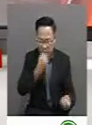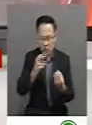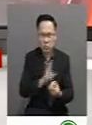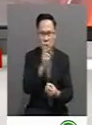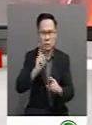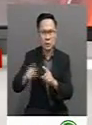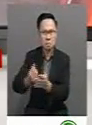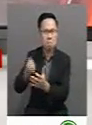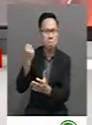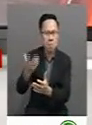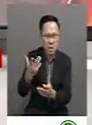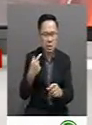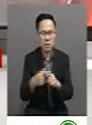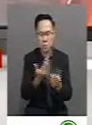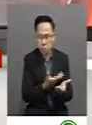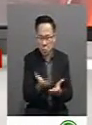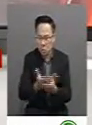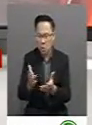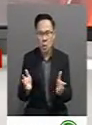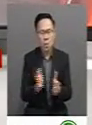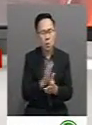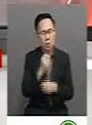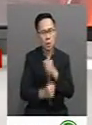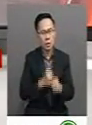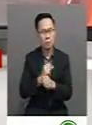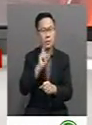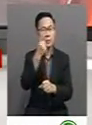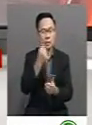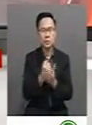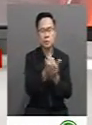ที่สูงขึ้นรวมไปถึงการใช้จ่ายที่เขาใช้ไปเยอะแล้วเมื่อปลายปีที่แล้วกับช็อปช่วยชาตินั่นเอง